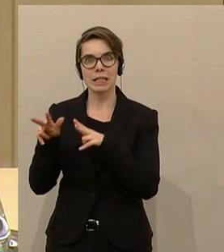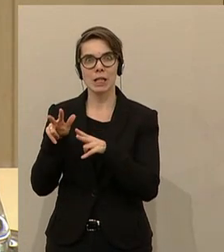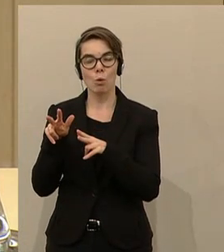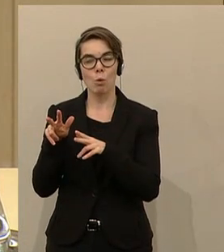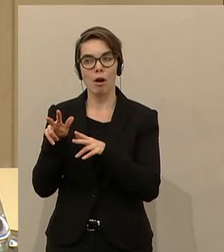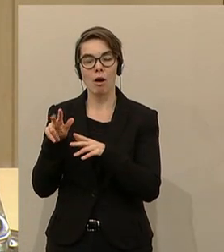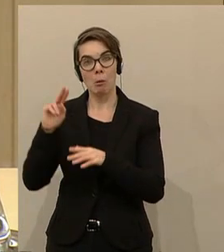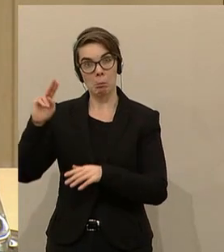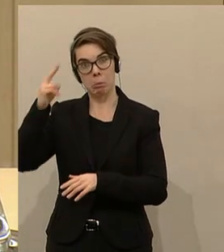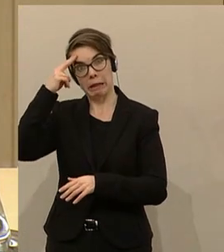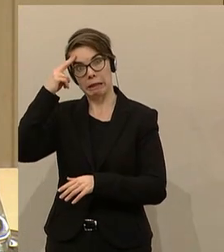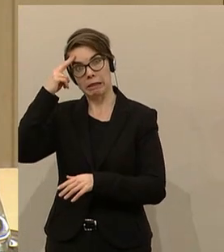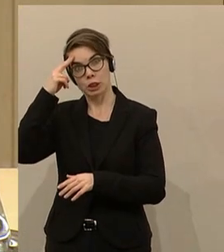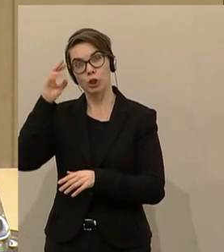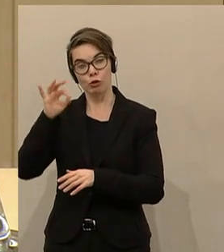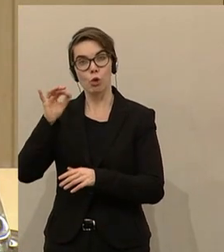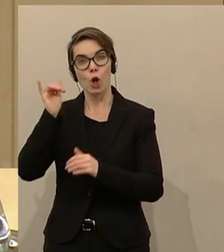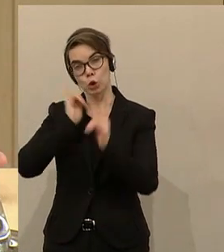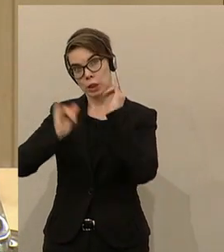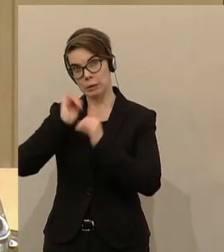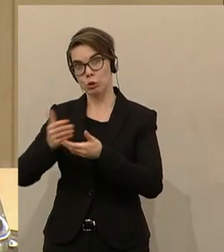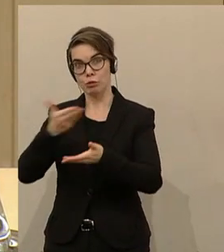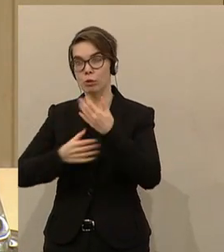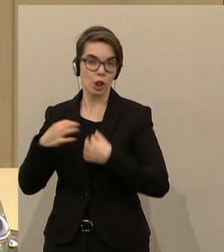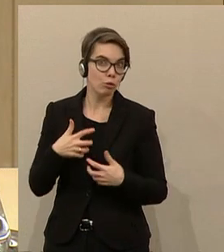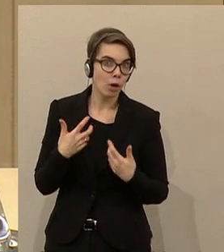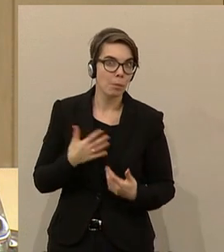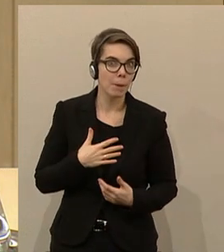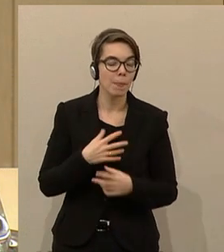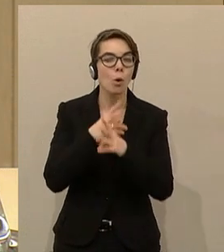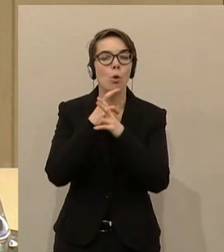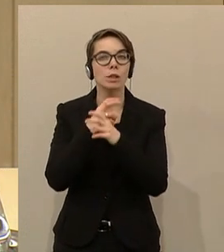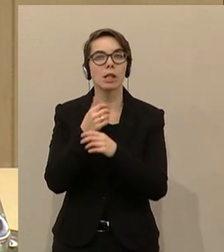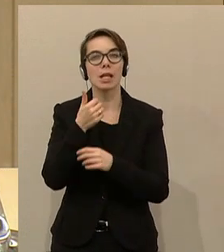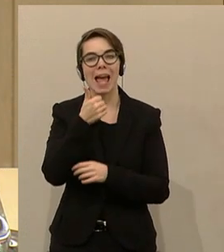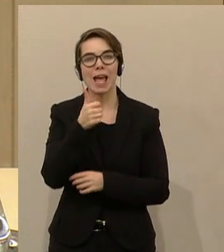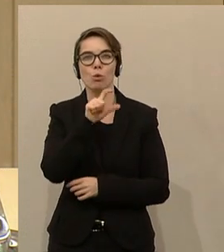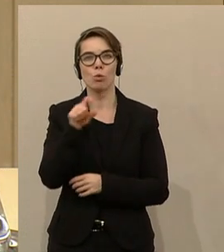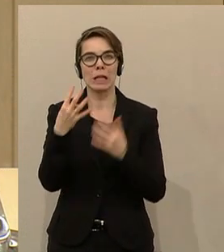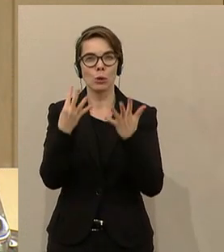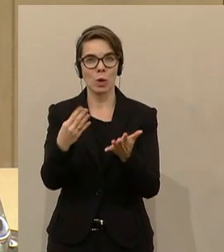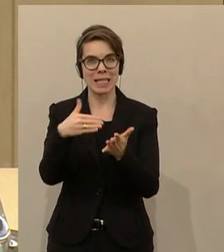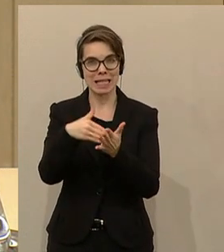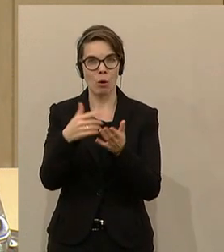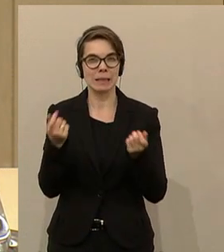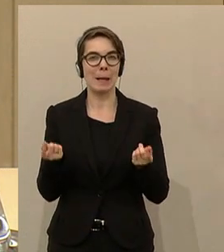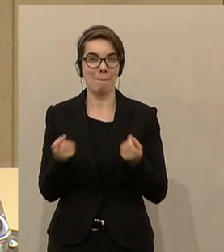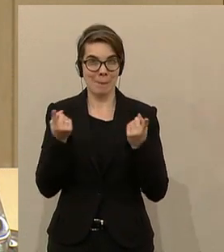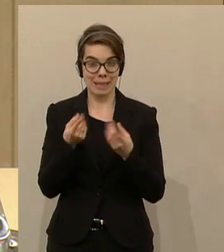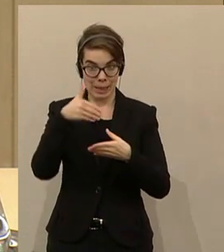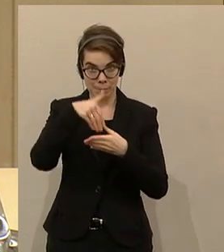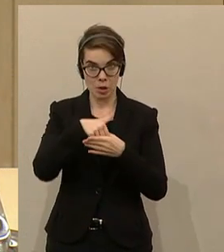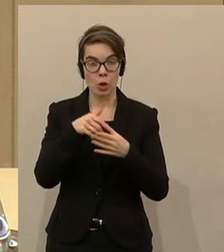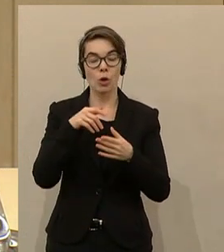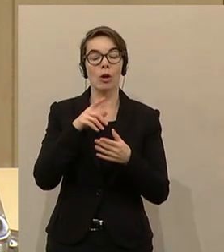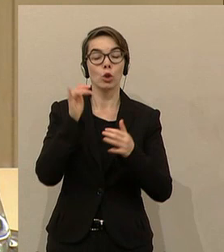unserer Tourismuswirtschaft freut. Österreich hat über 90.000 Betriebe im Bereich der Tourismus- und